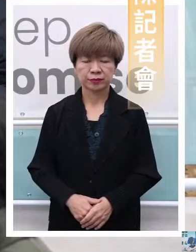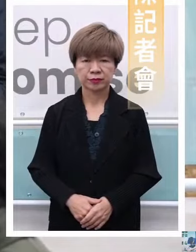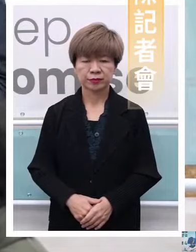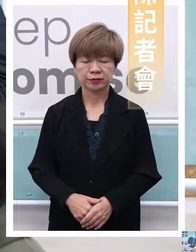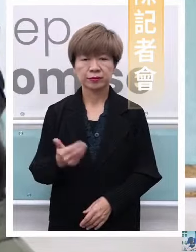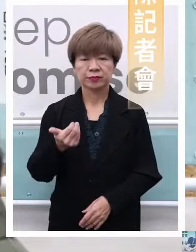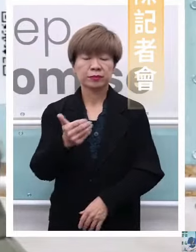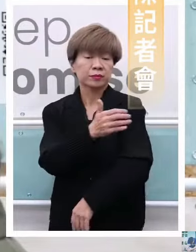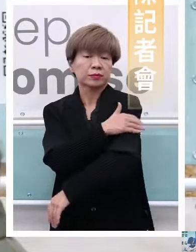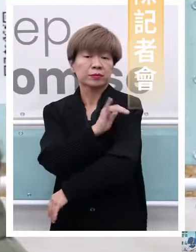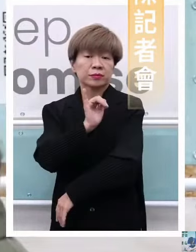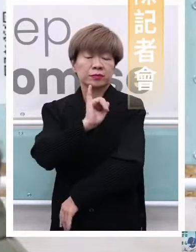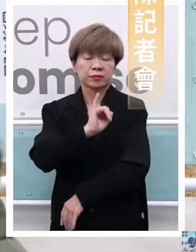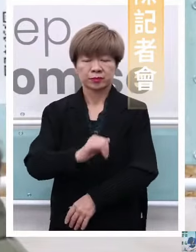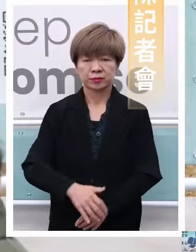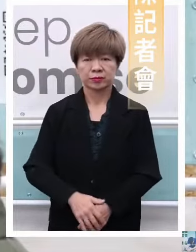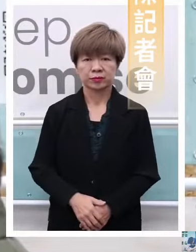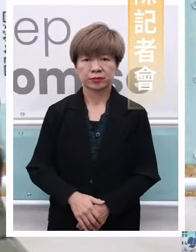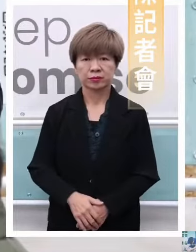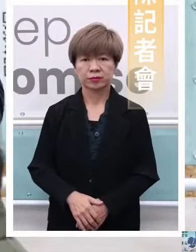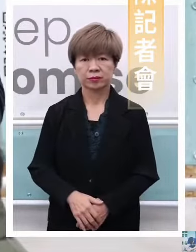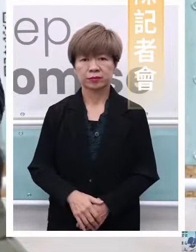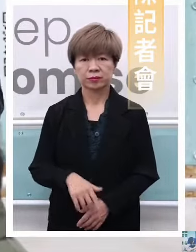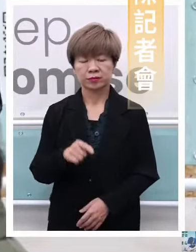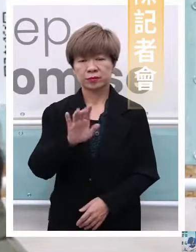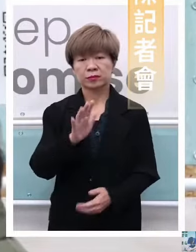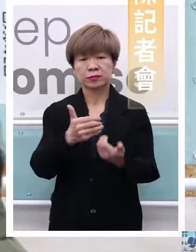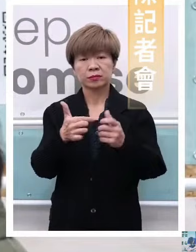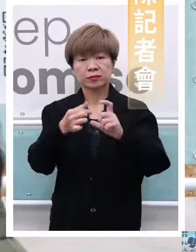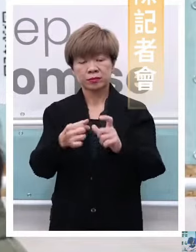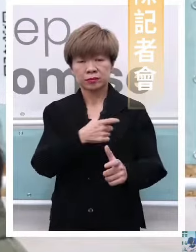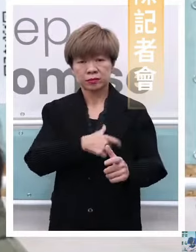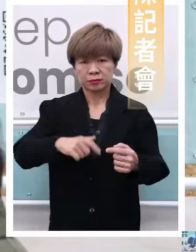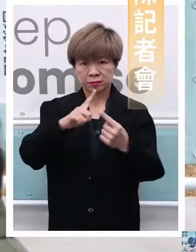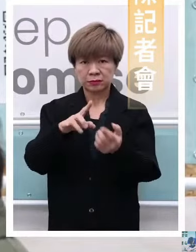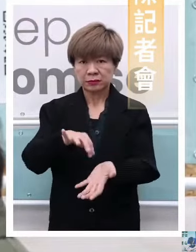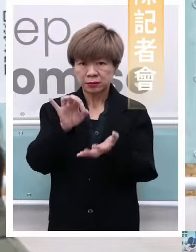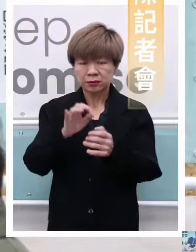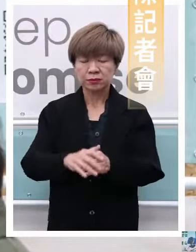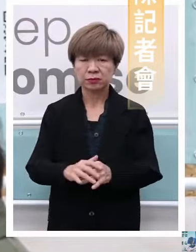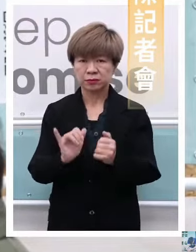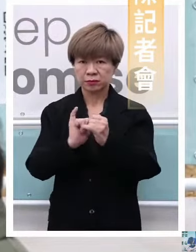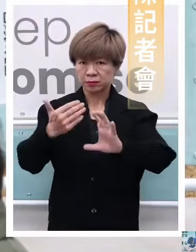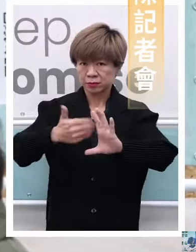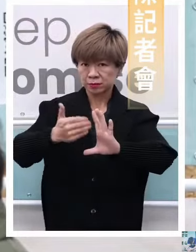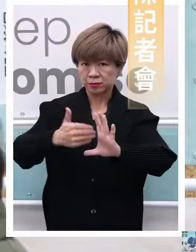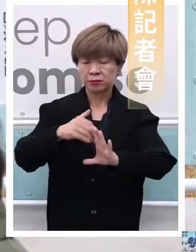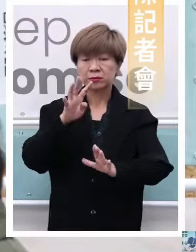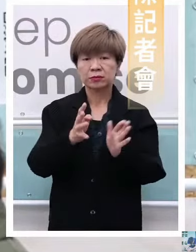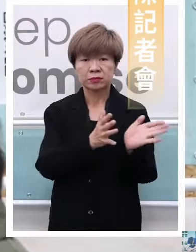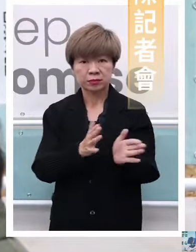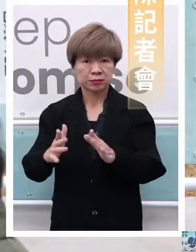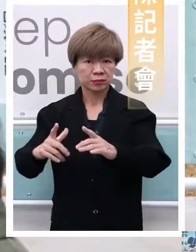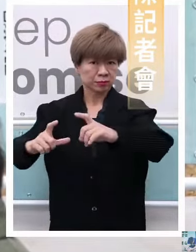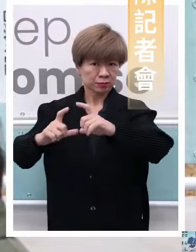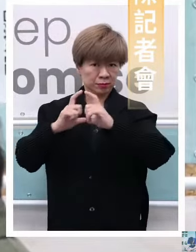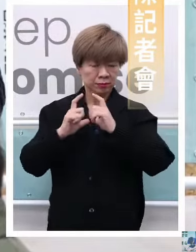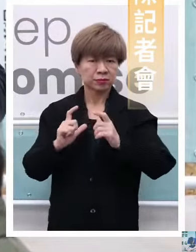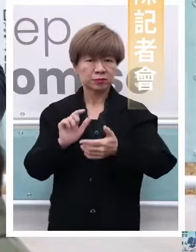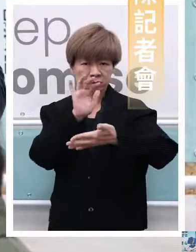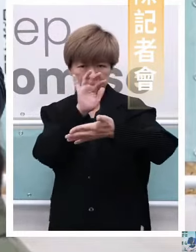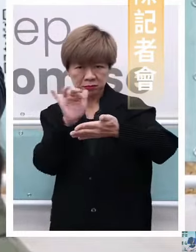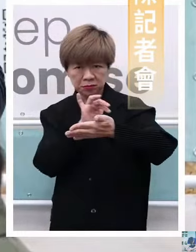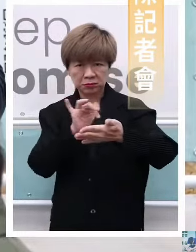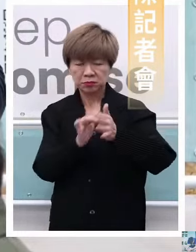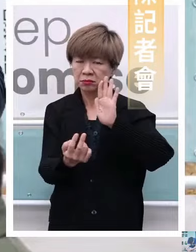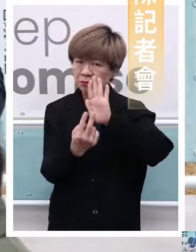陈志涵这个陈发言人也是我们不分区的候选人所提到的，说他所收到民事的一个经理的一个回应，说这个过程呢